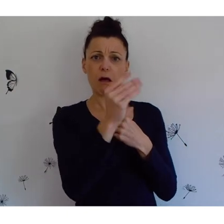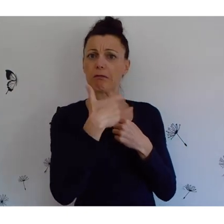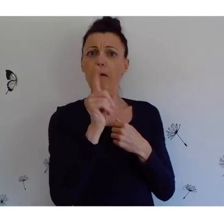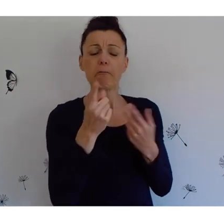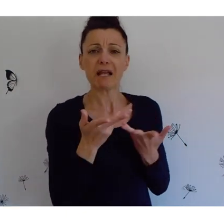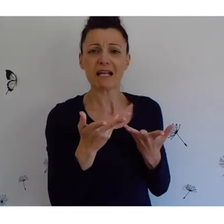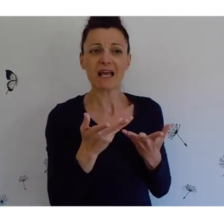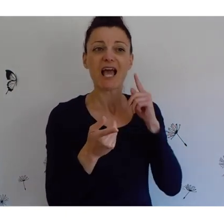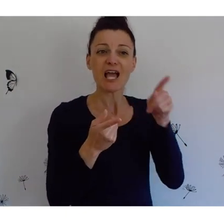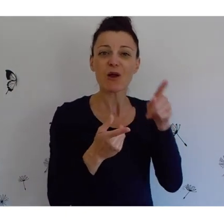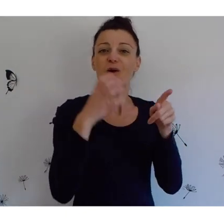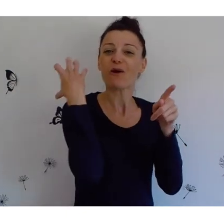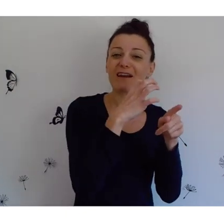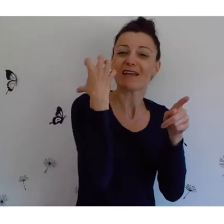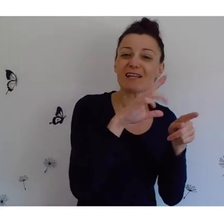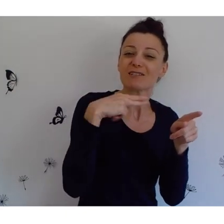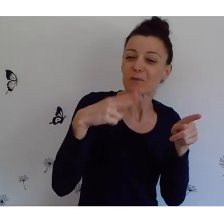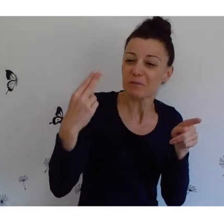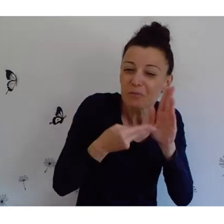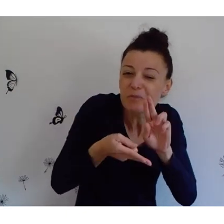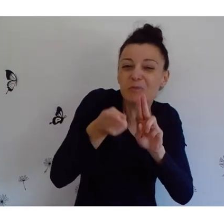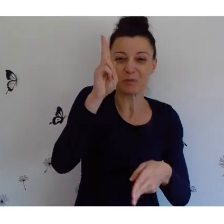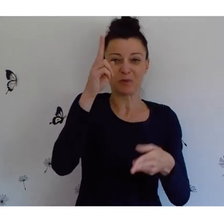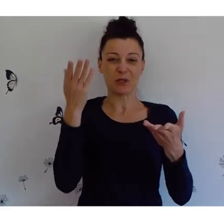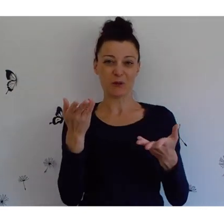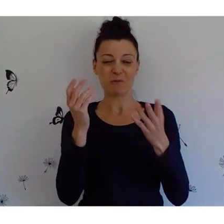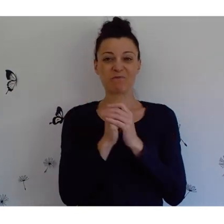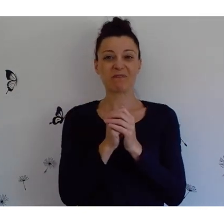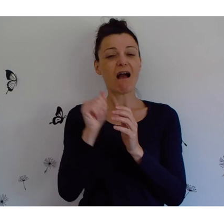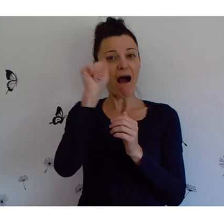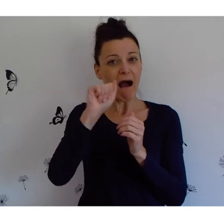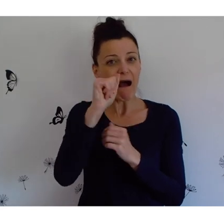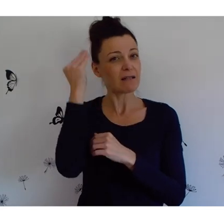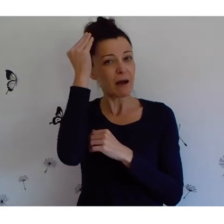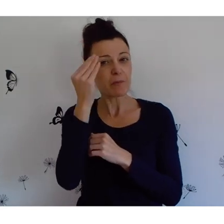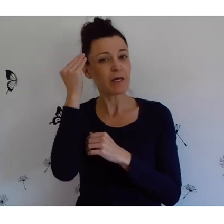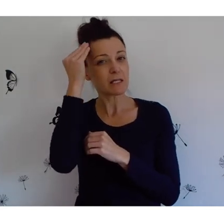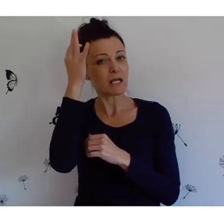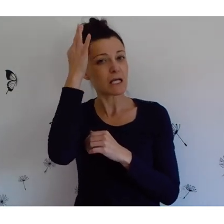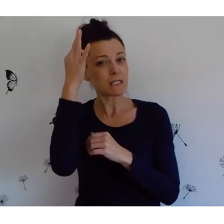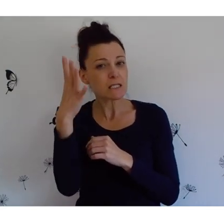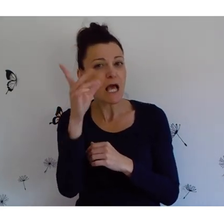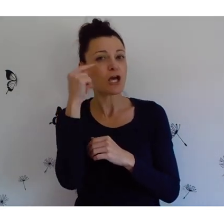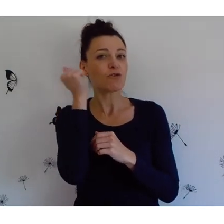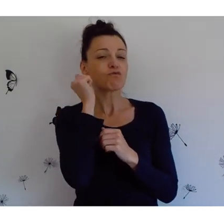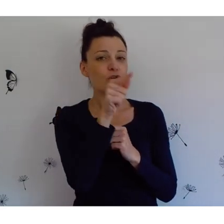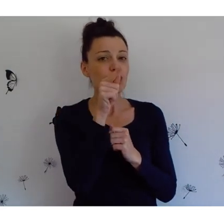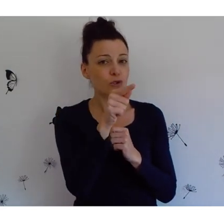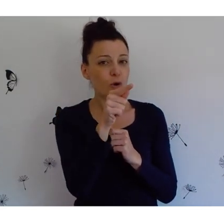loro risero ancora più allegri. Ada da allora pensò di doverli consolare con una cosa